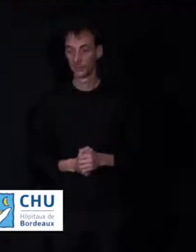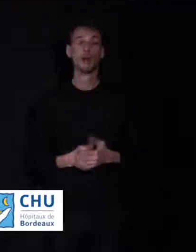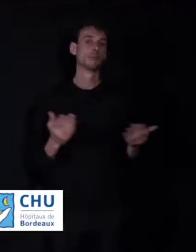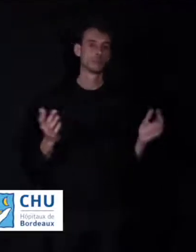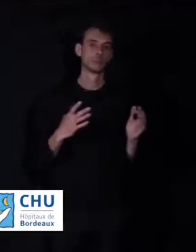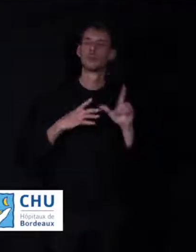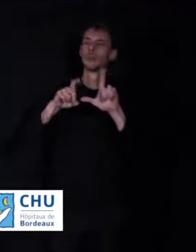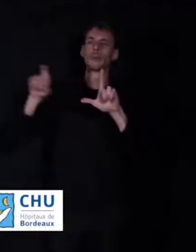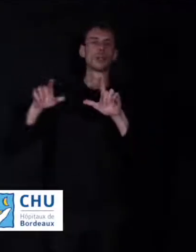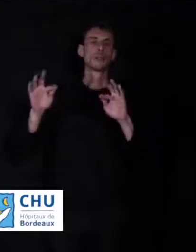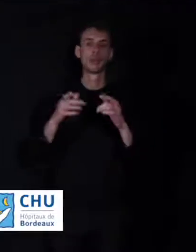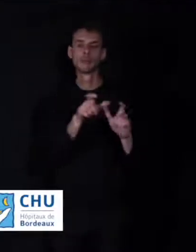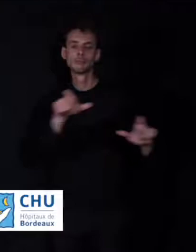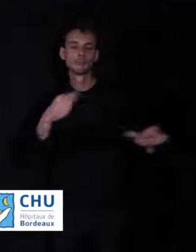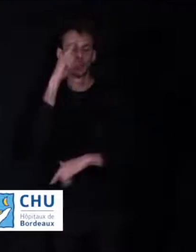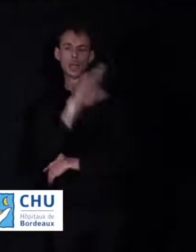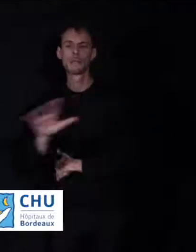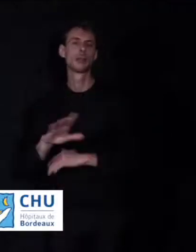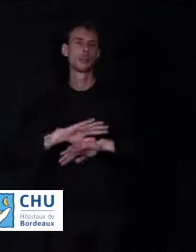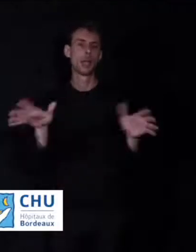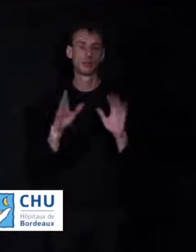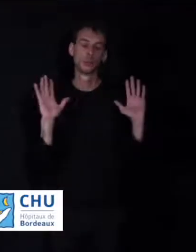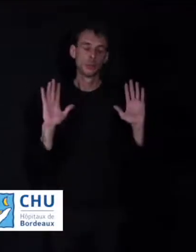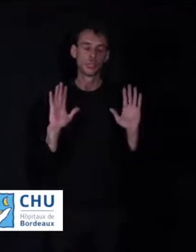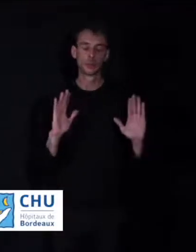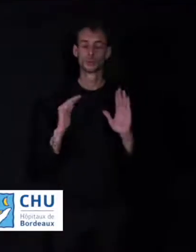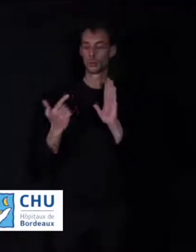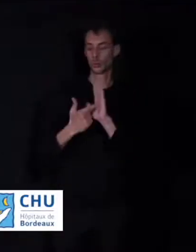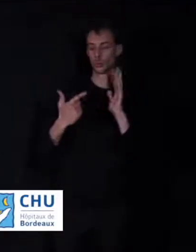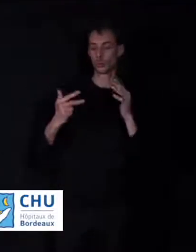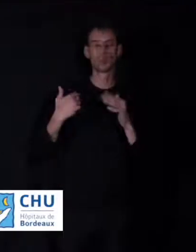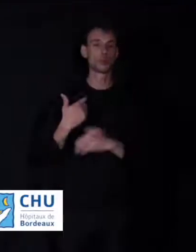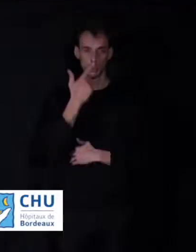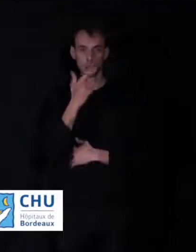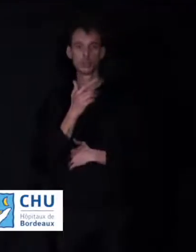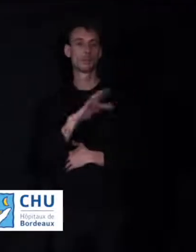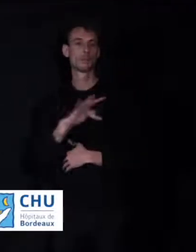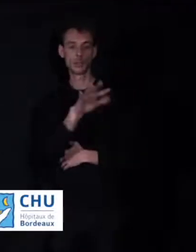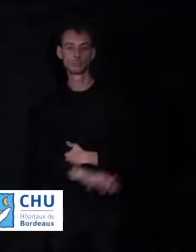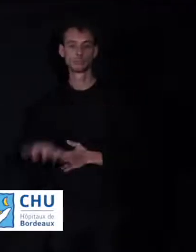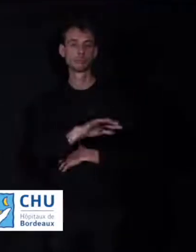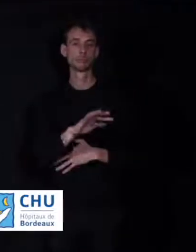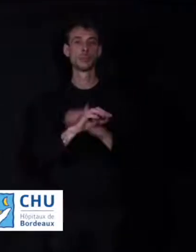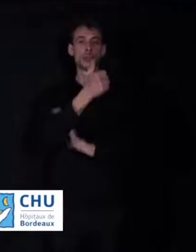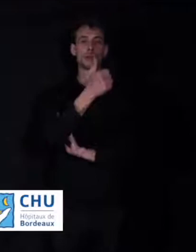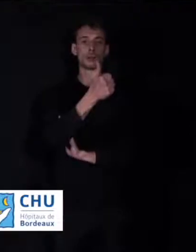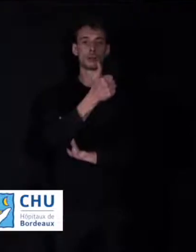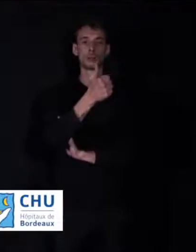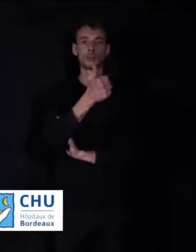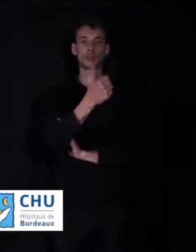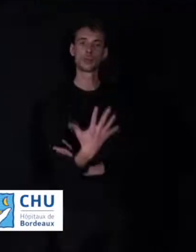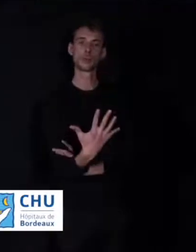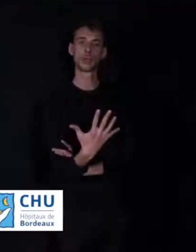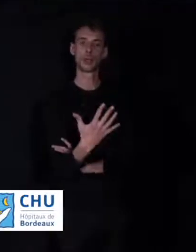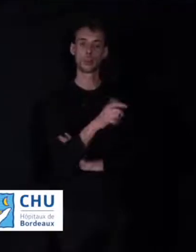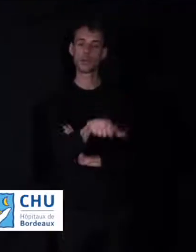Mais globalement, en 2018, on estimait qu'un Français sur 5 avait une opinion défavorable sur la vaccination. Je vous présenterai une autre étude